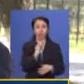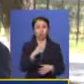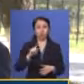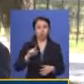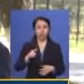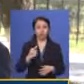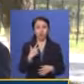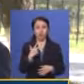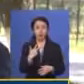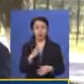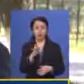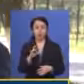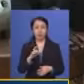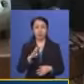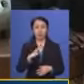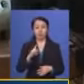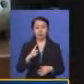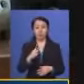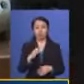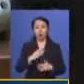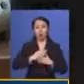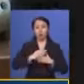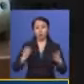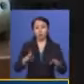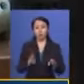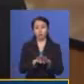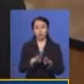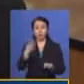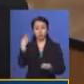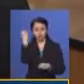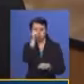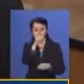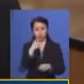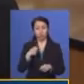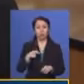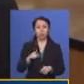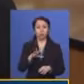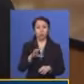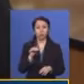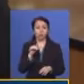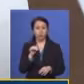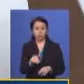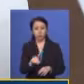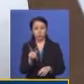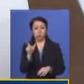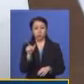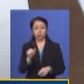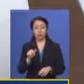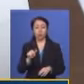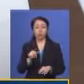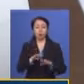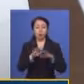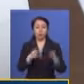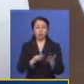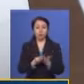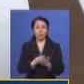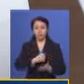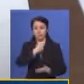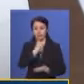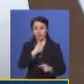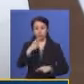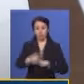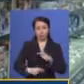раза, а также 4,6 раза. Увеличилось по сравнению с прошлым годом на 1500 и количество посттерминалов. Если старшее